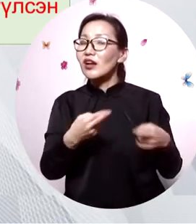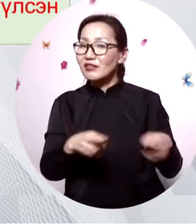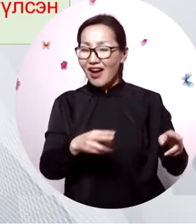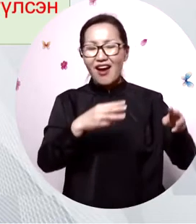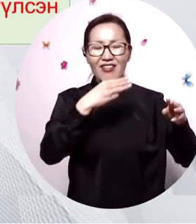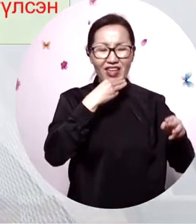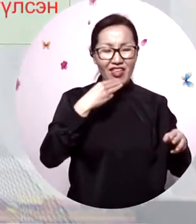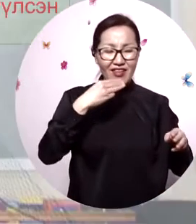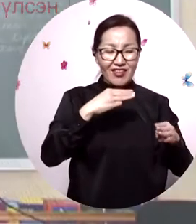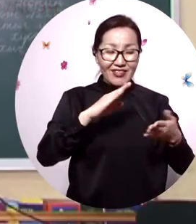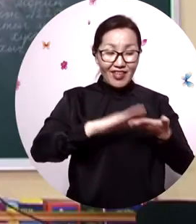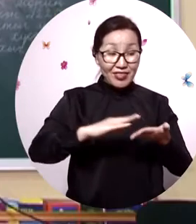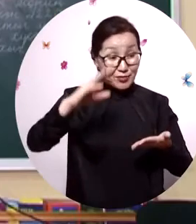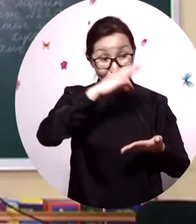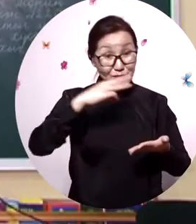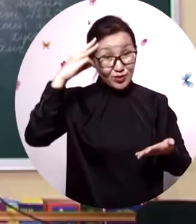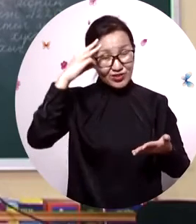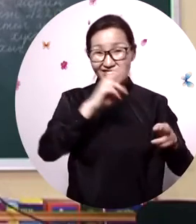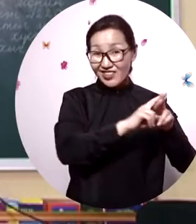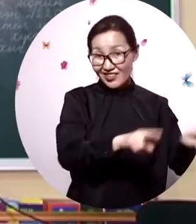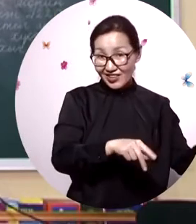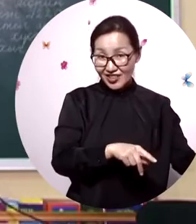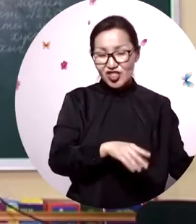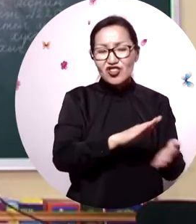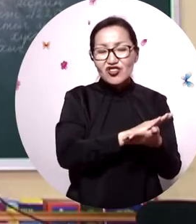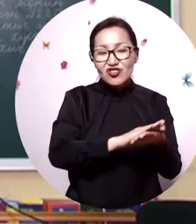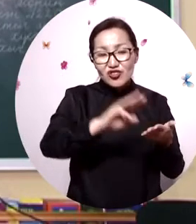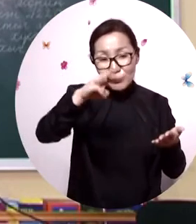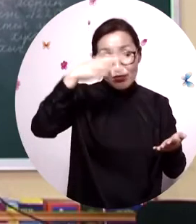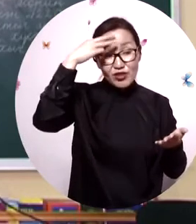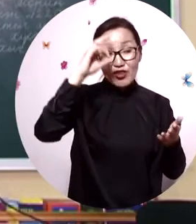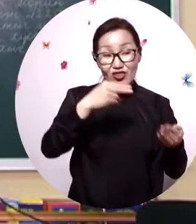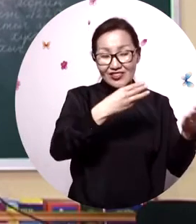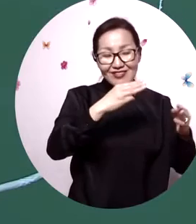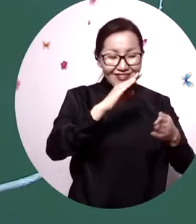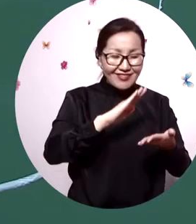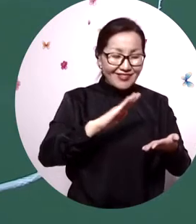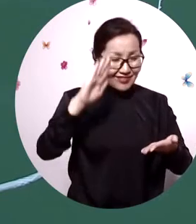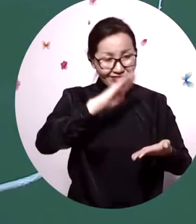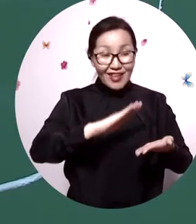бэлээ? Танин мэдхүн талаас ялгаатай байсан тийм ээ. Та нар ч шинэ мэдлэг олгож байсан танин мэдхүн.